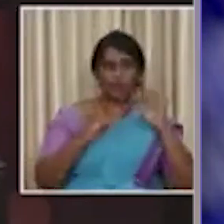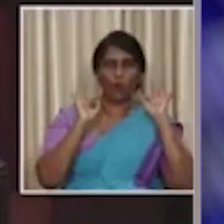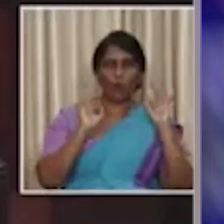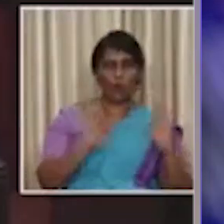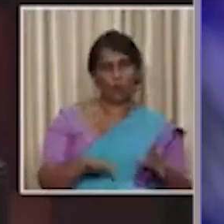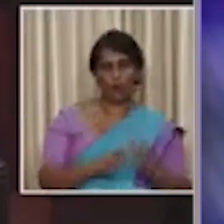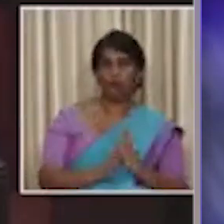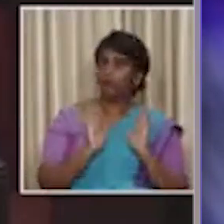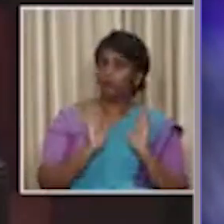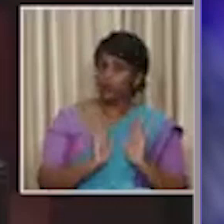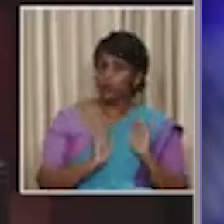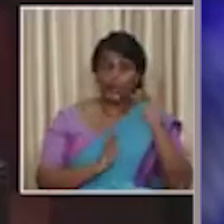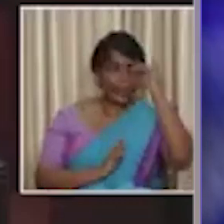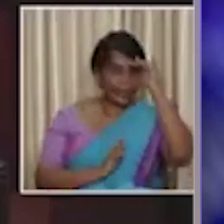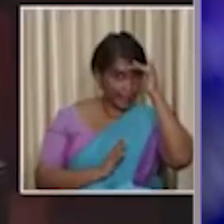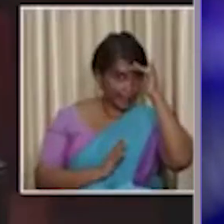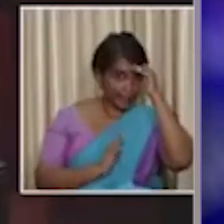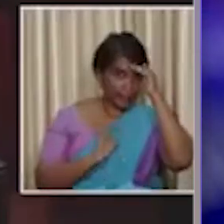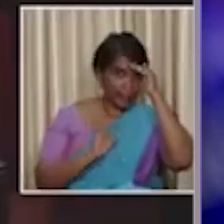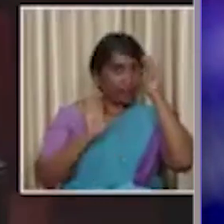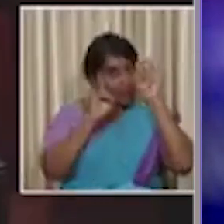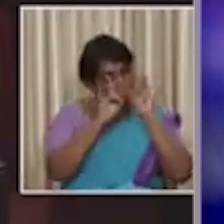தொடர்பாக கருத்தாடல்கள் இடம்பெற்று வருகின்றன.